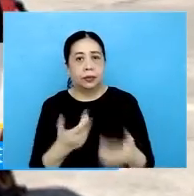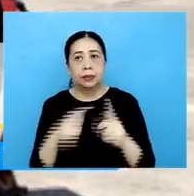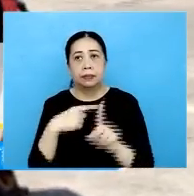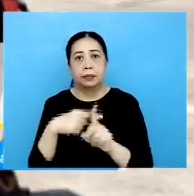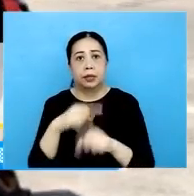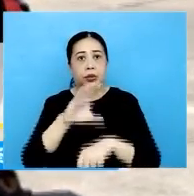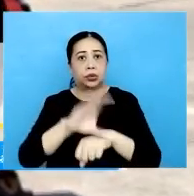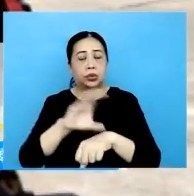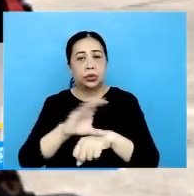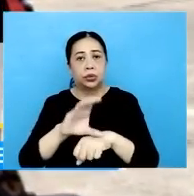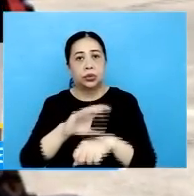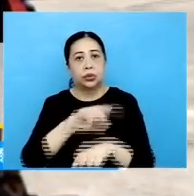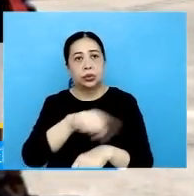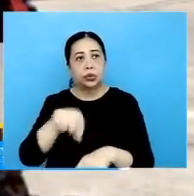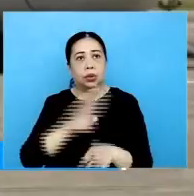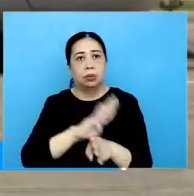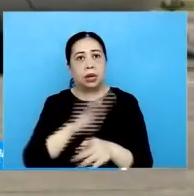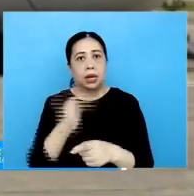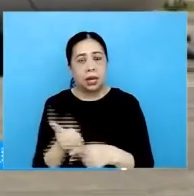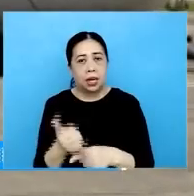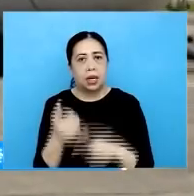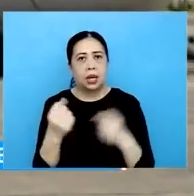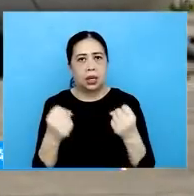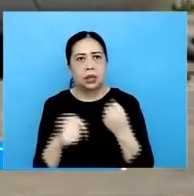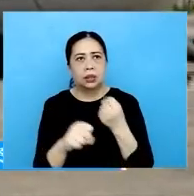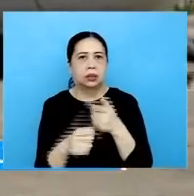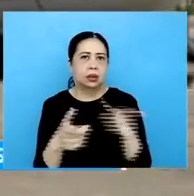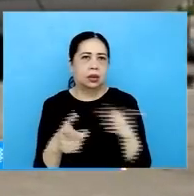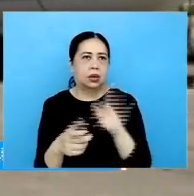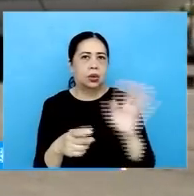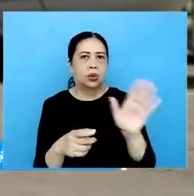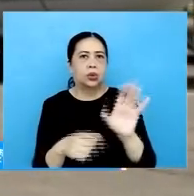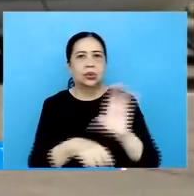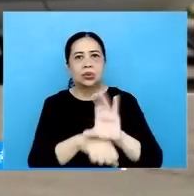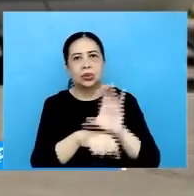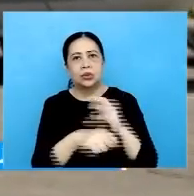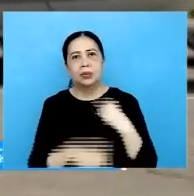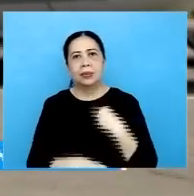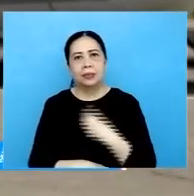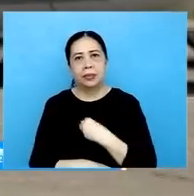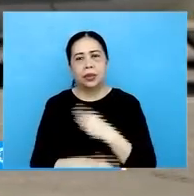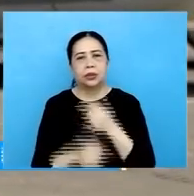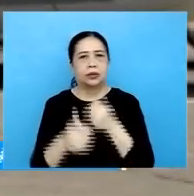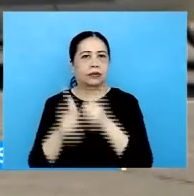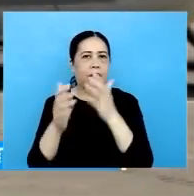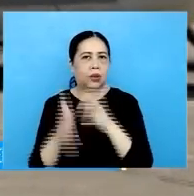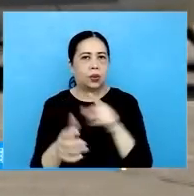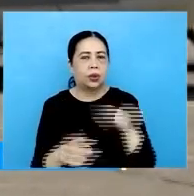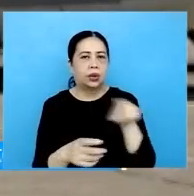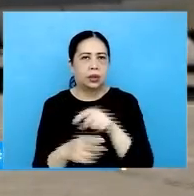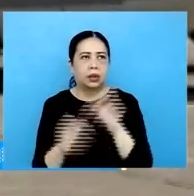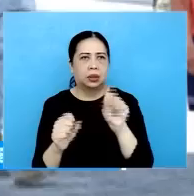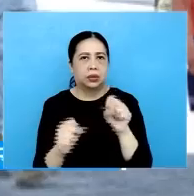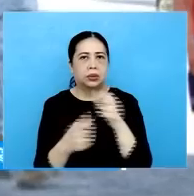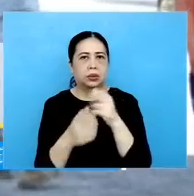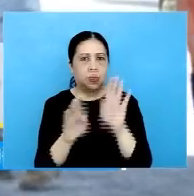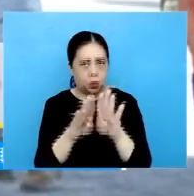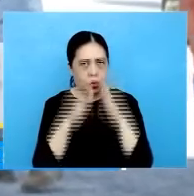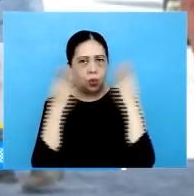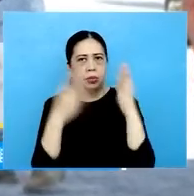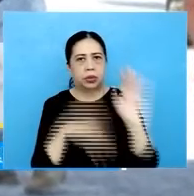sa barangay, total, mga followers naman nila, yung mga nakatira sa community, it's best na i-open na rin po